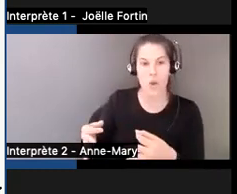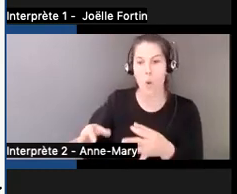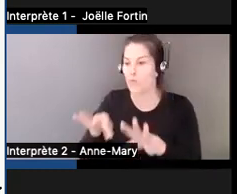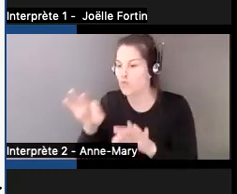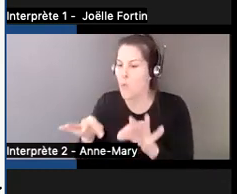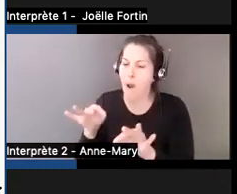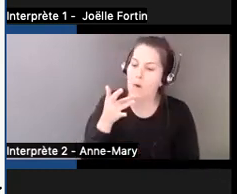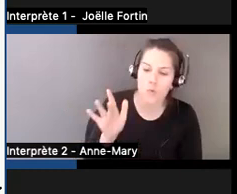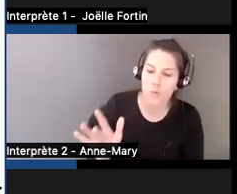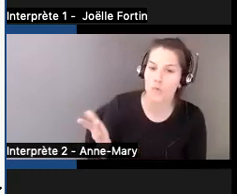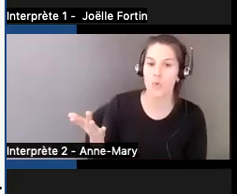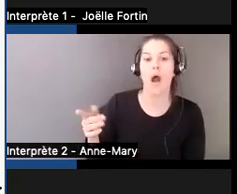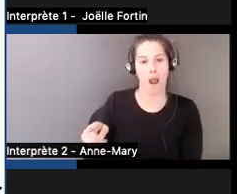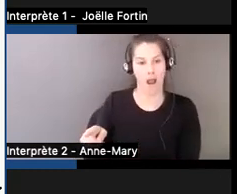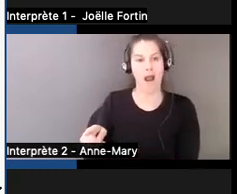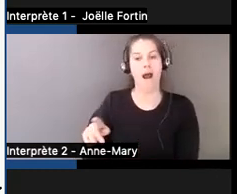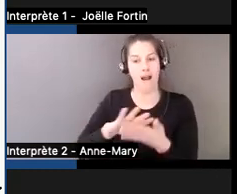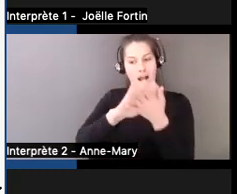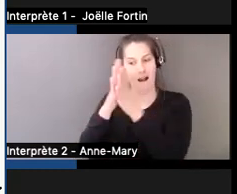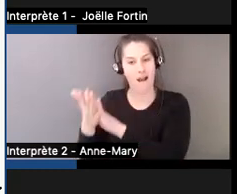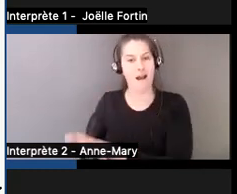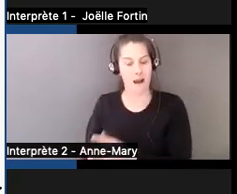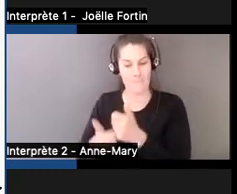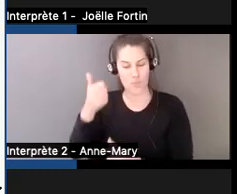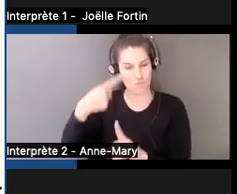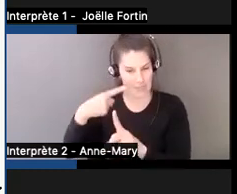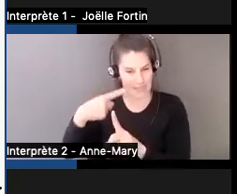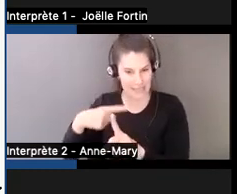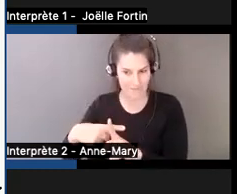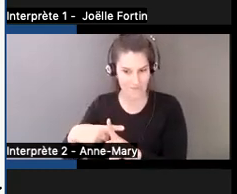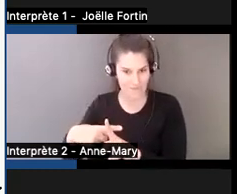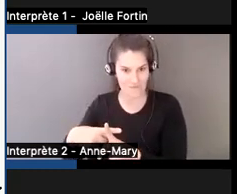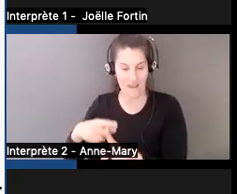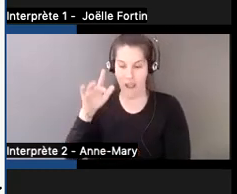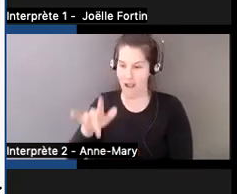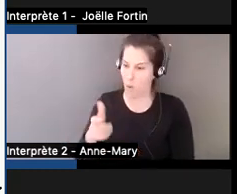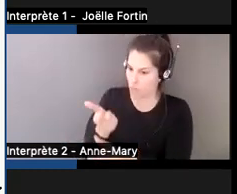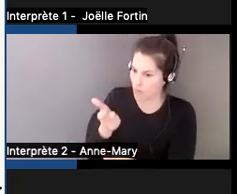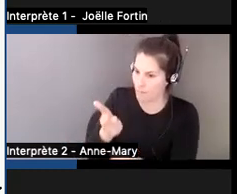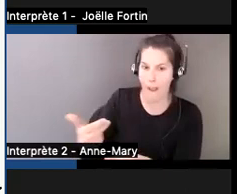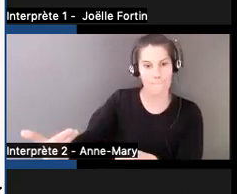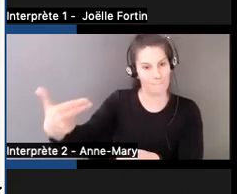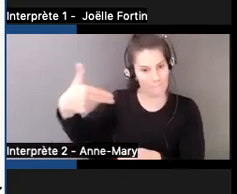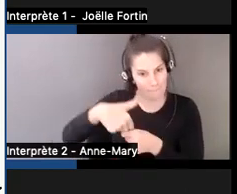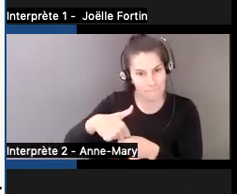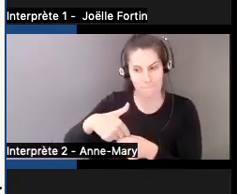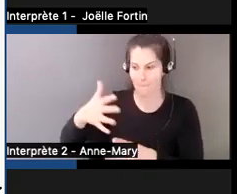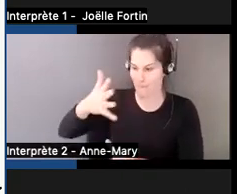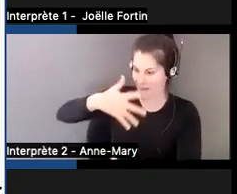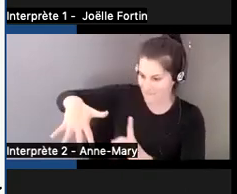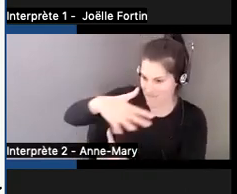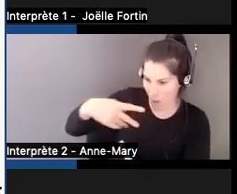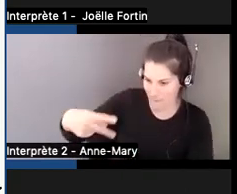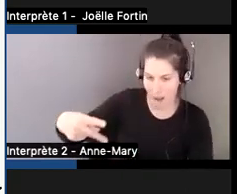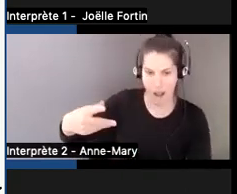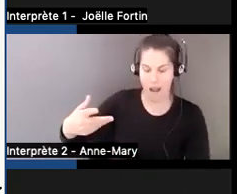un rapport plus positif parce qu'on a impliqué activement dans son environnement le